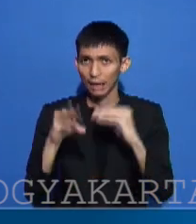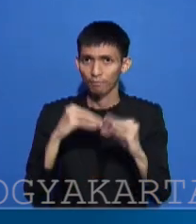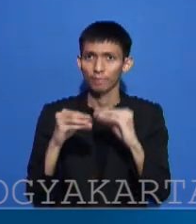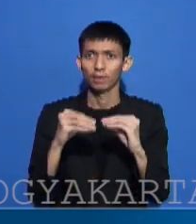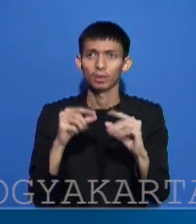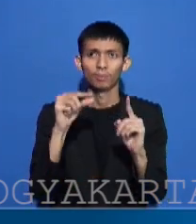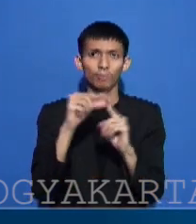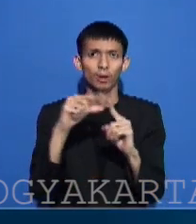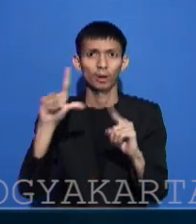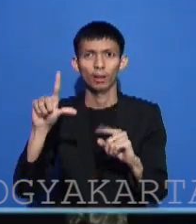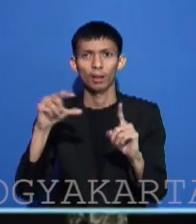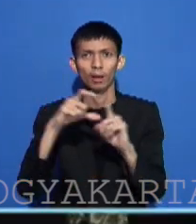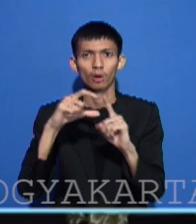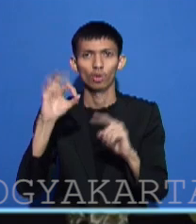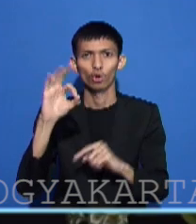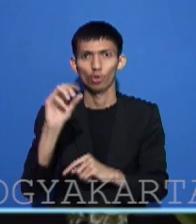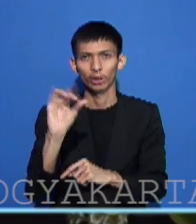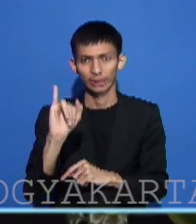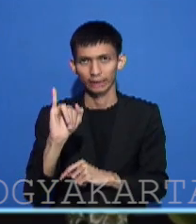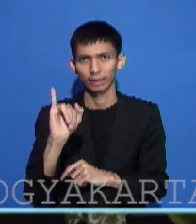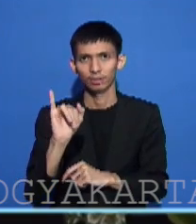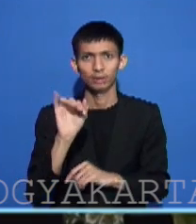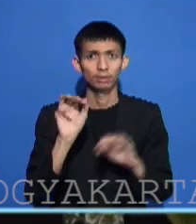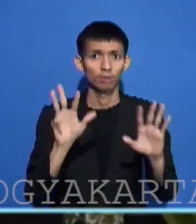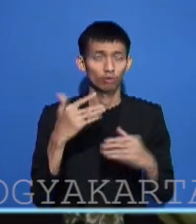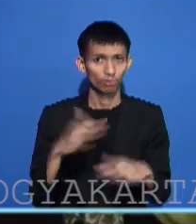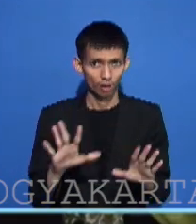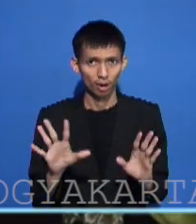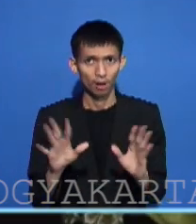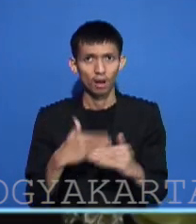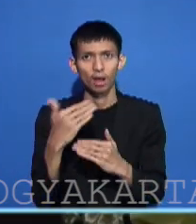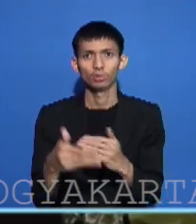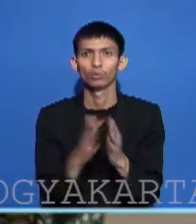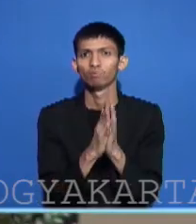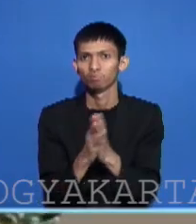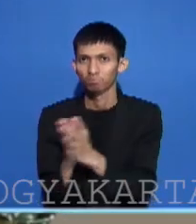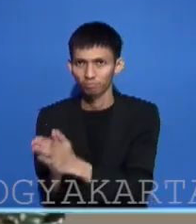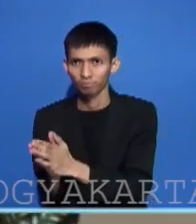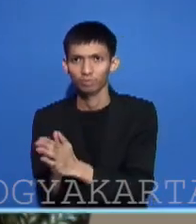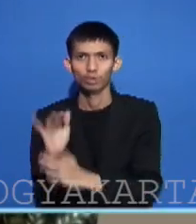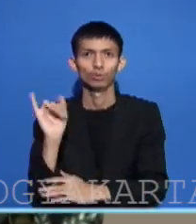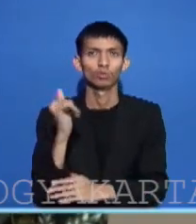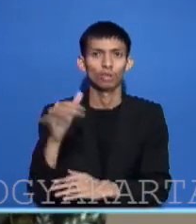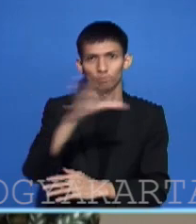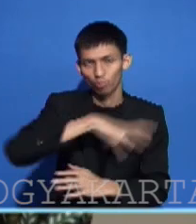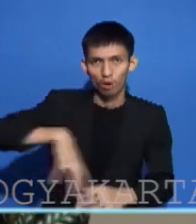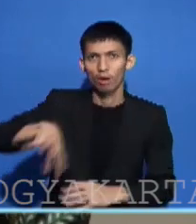ini dilanjutkan silaturahmi dengan pengwil maupun pengda IPPAT sedaerah istimewa Yogyakarta.